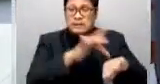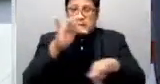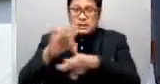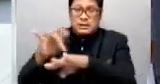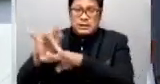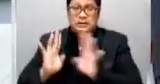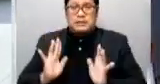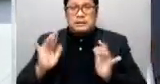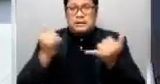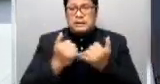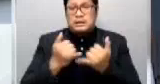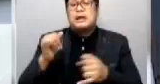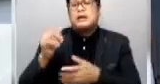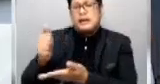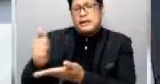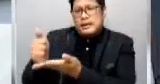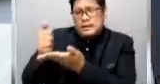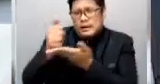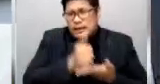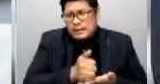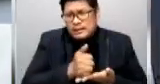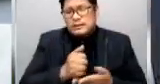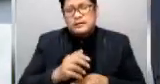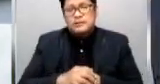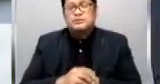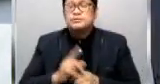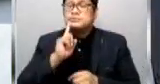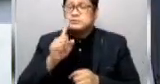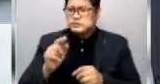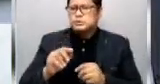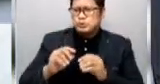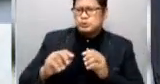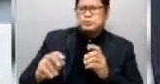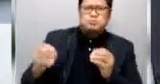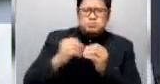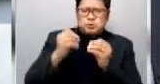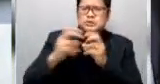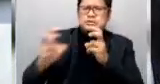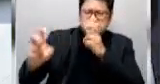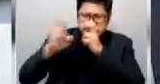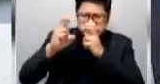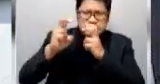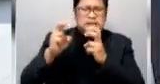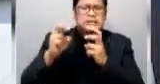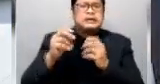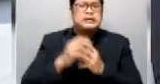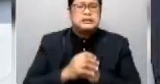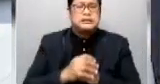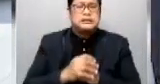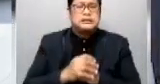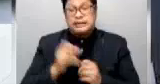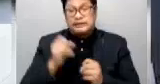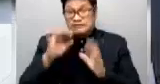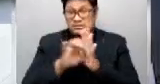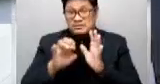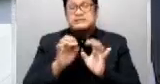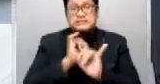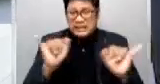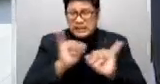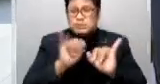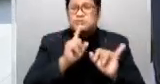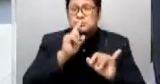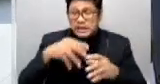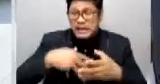sa kanila para po i-push po ang protocols natin na sundin ng mga tao. Magpapalabas din po kami ng mga tao para